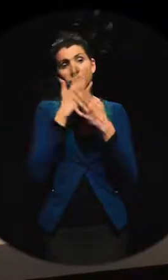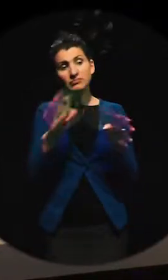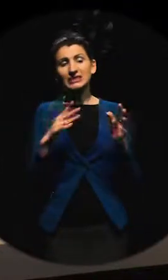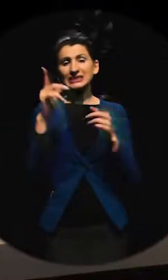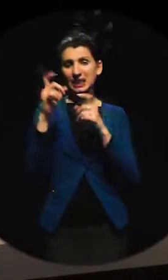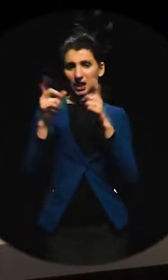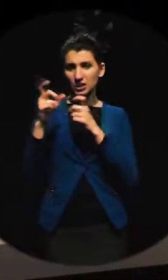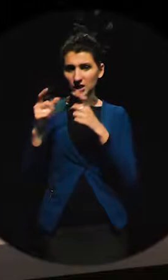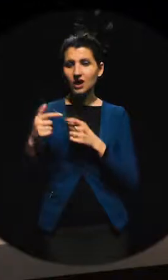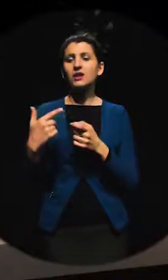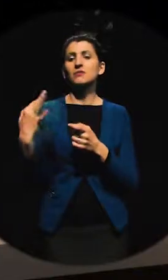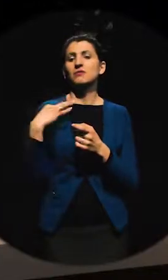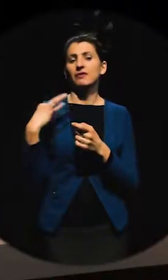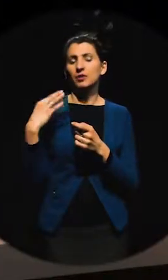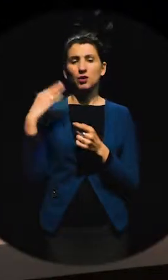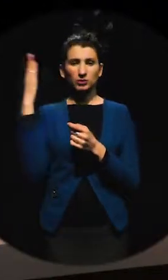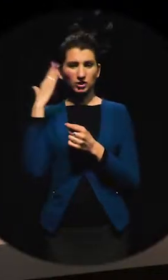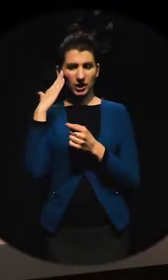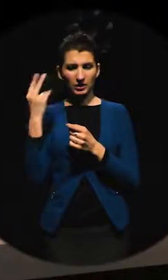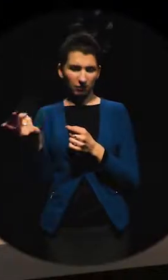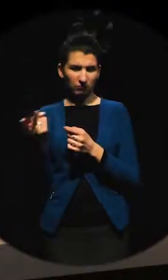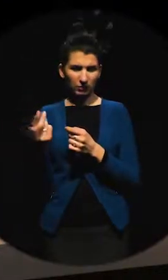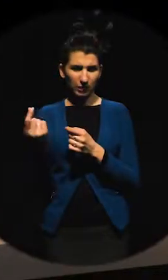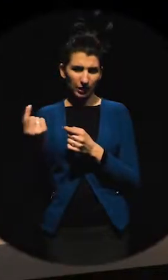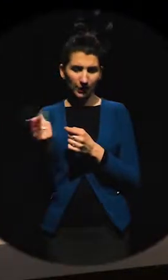prywatnego mieszkania Davisów, gdzie